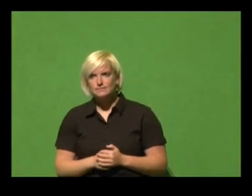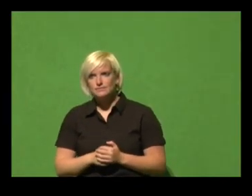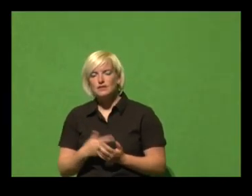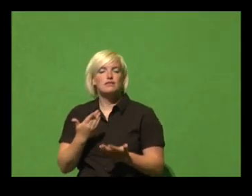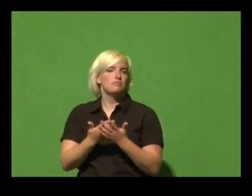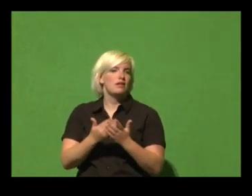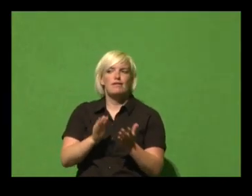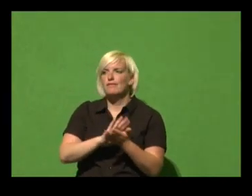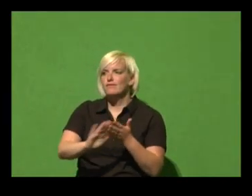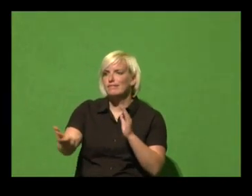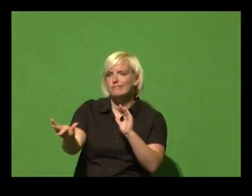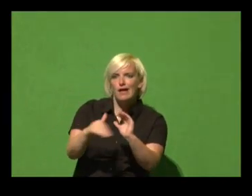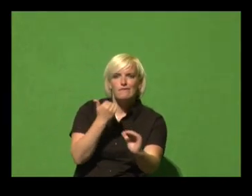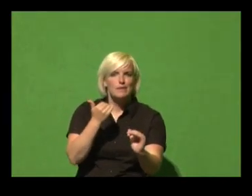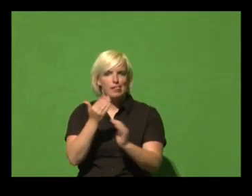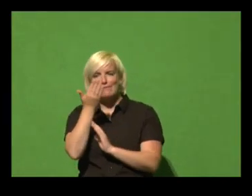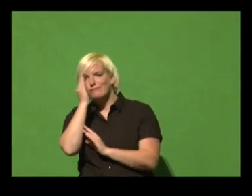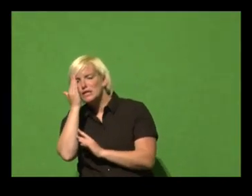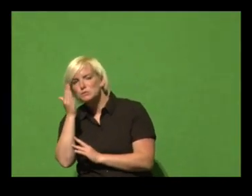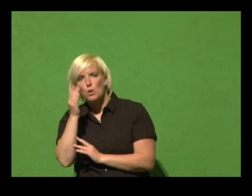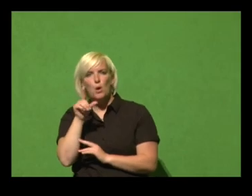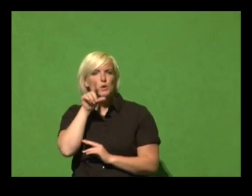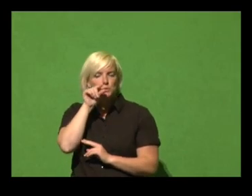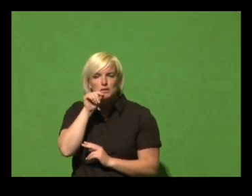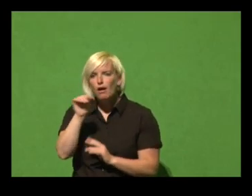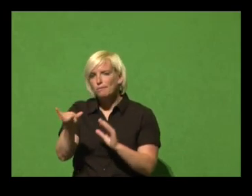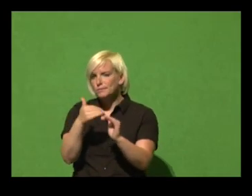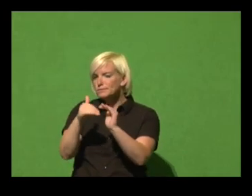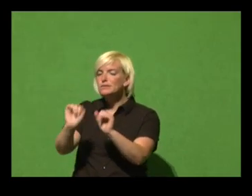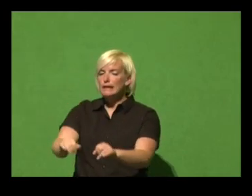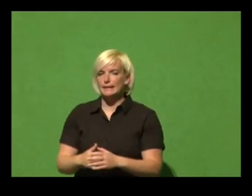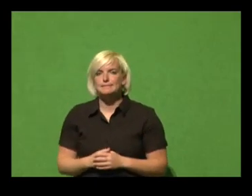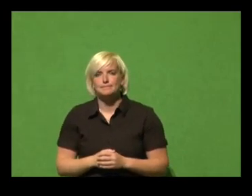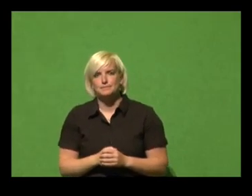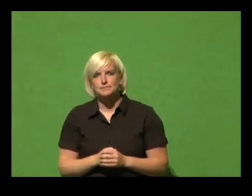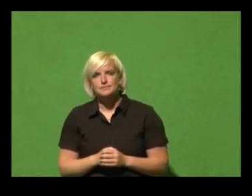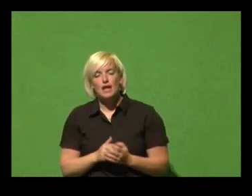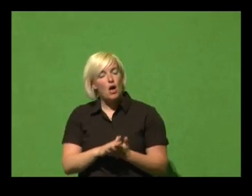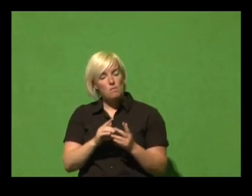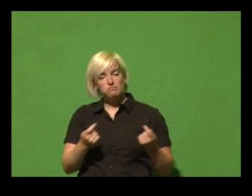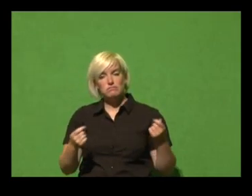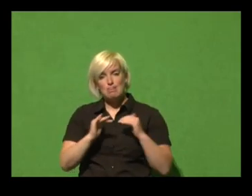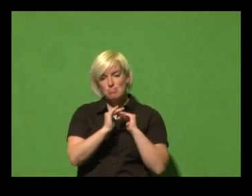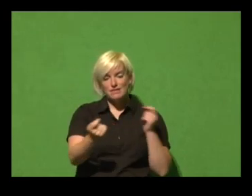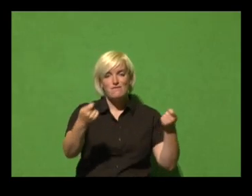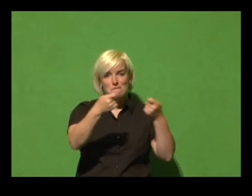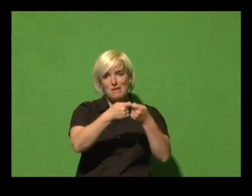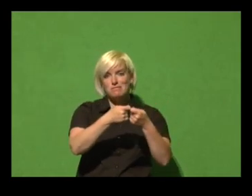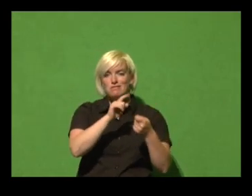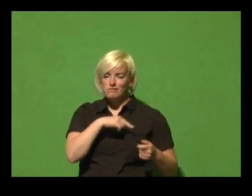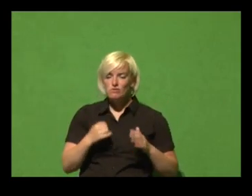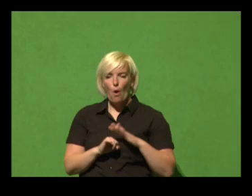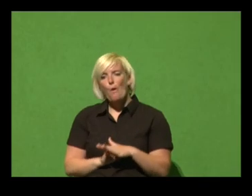E-Mail and Social Media, okay. Das heißt, gerne werden wir als Landesverband diese tolle Aktion mit